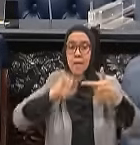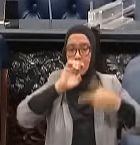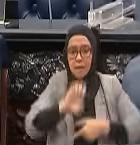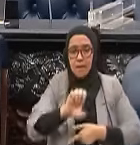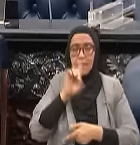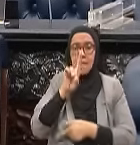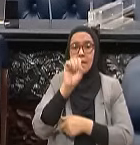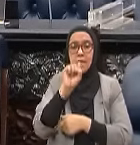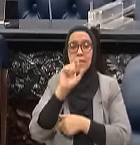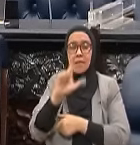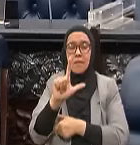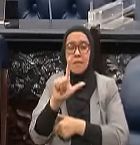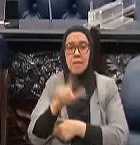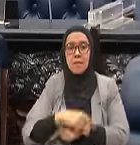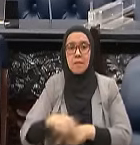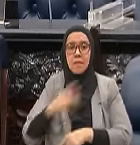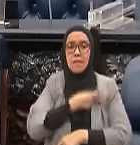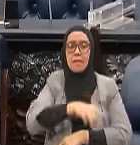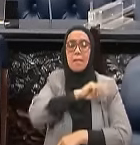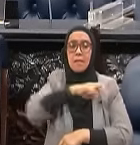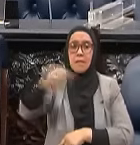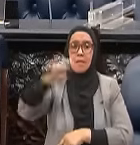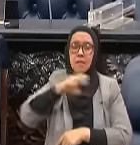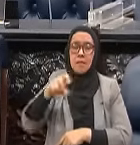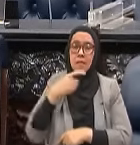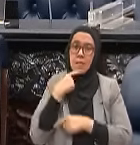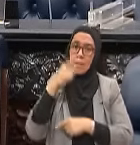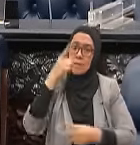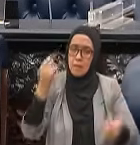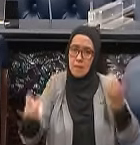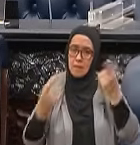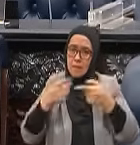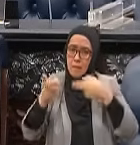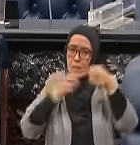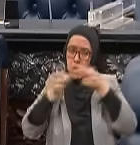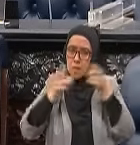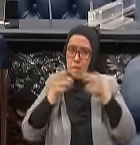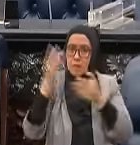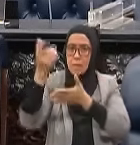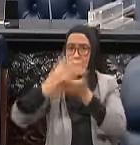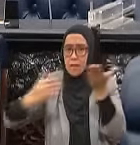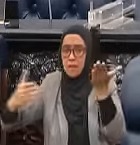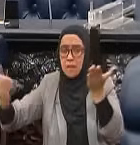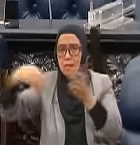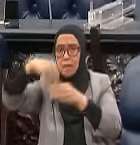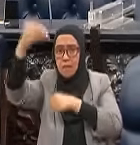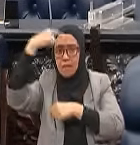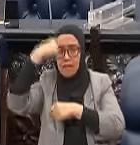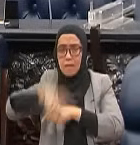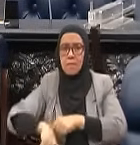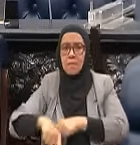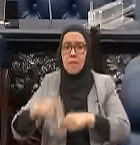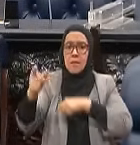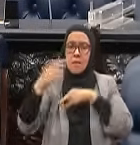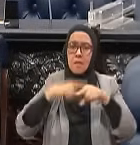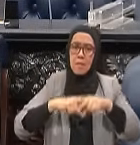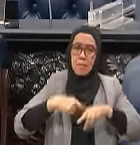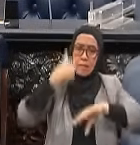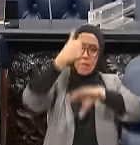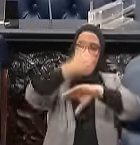mengimbangi ini setiap dausat laboran digital pihak luar dengan usaha-usaha membedakan pastiin dastic perkapalan pembuatan